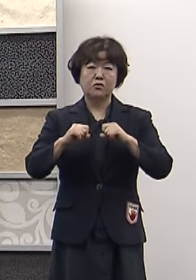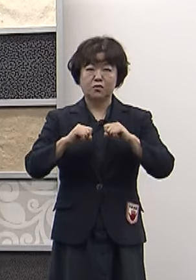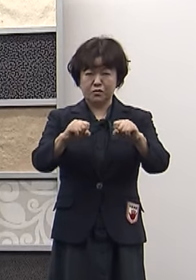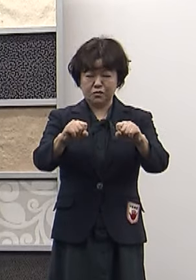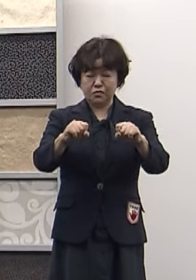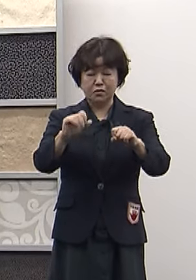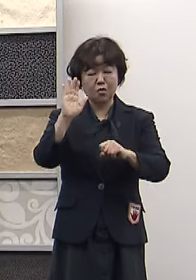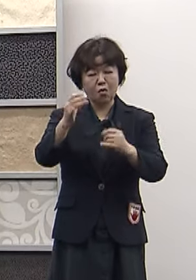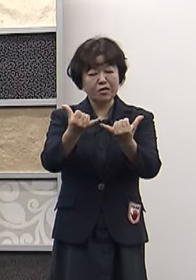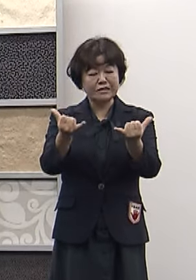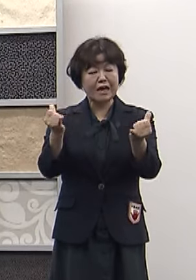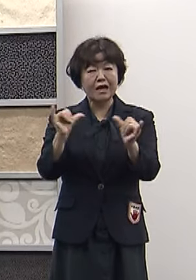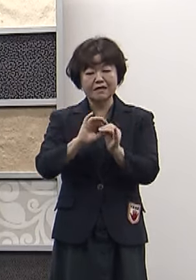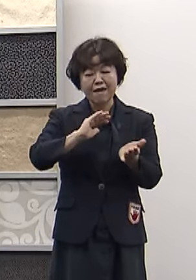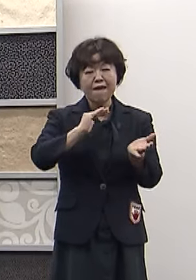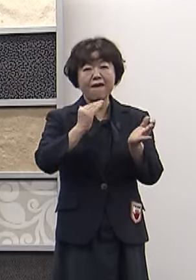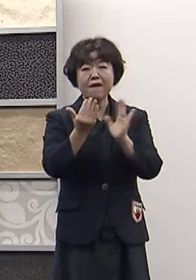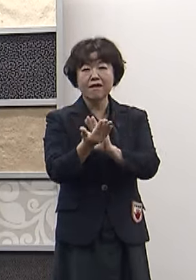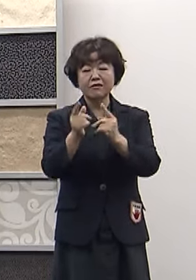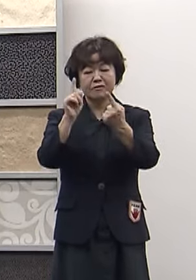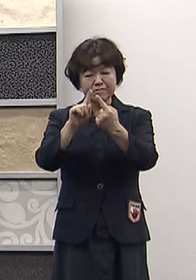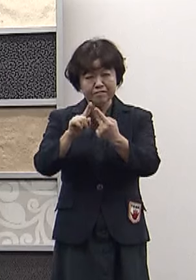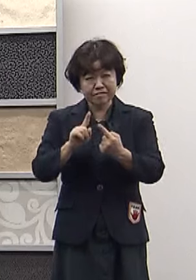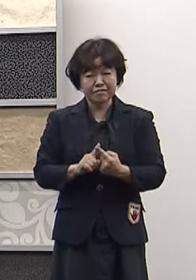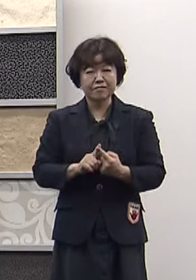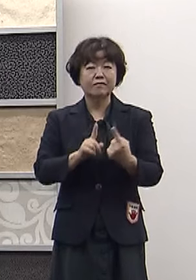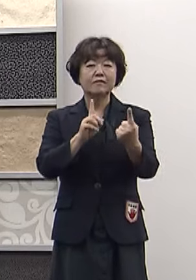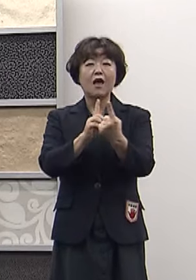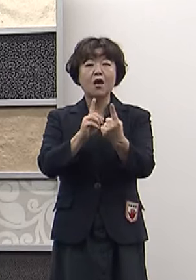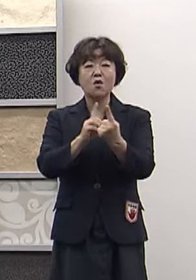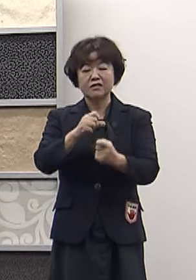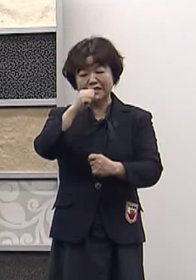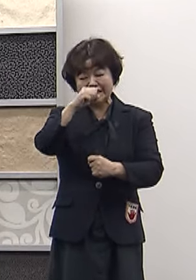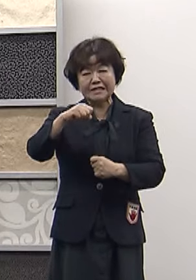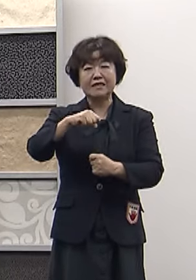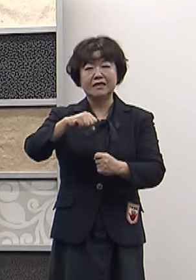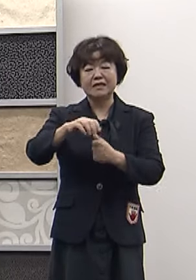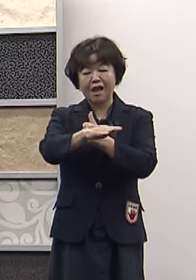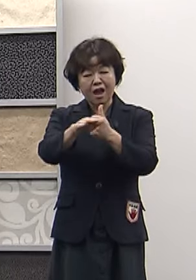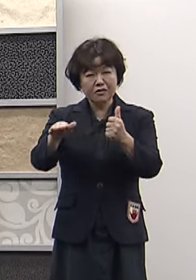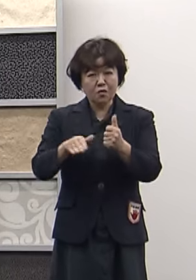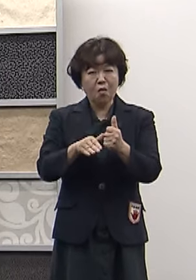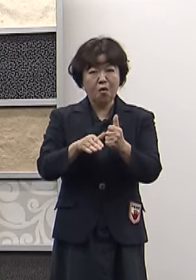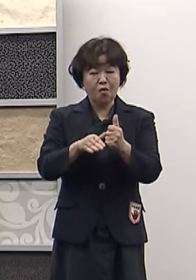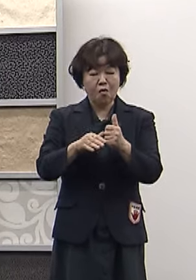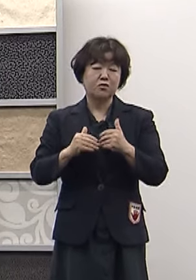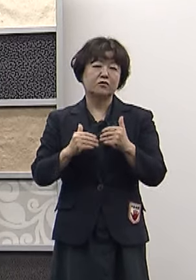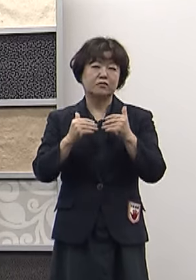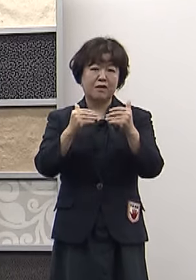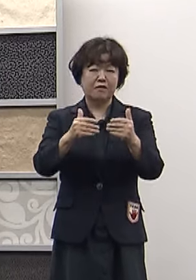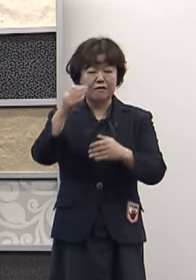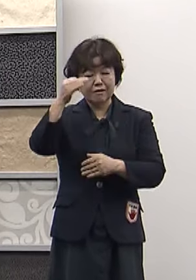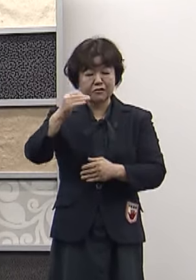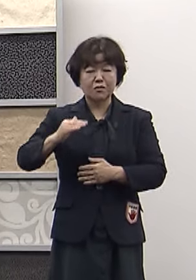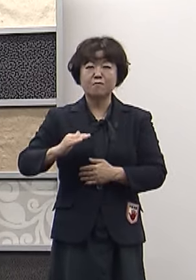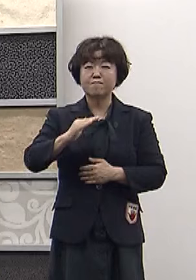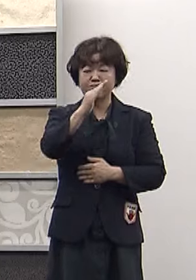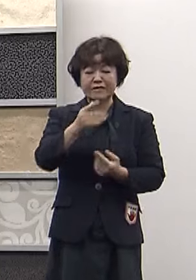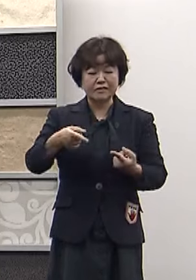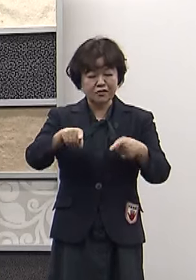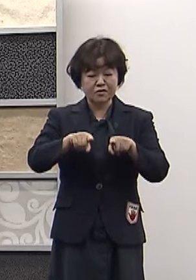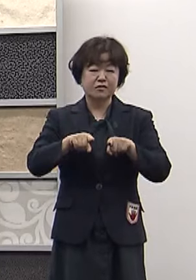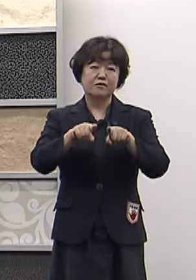社会情勢の変化に適時適切に対応し、良好な地域環境の確保、そして県土の強靭化、高付加価値化ともに推進